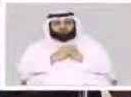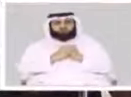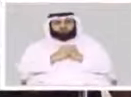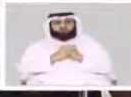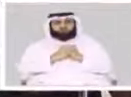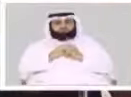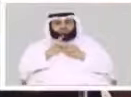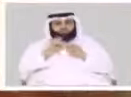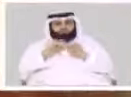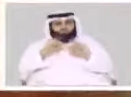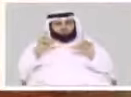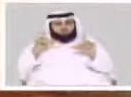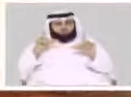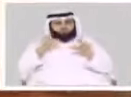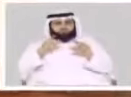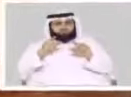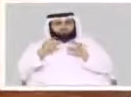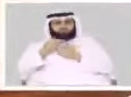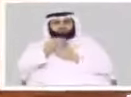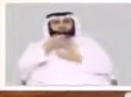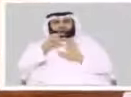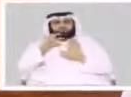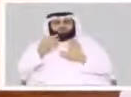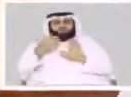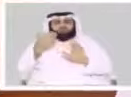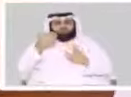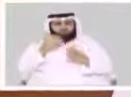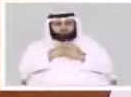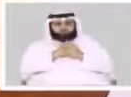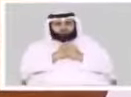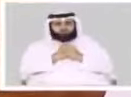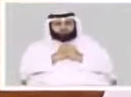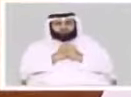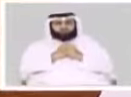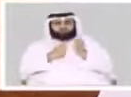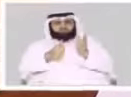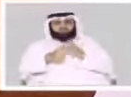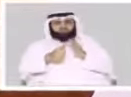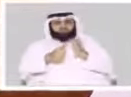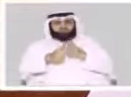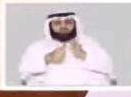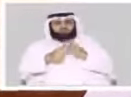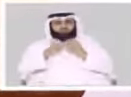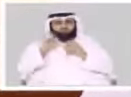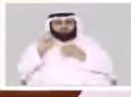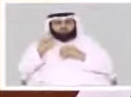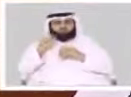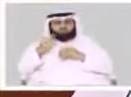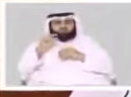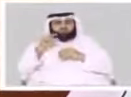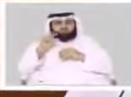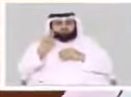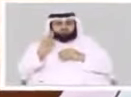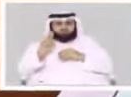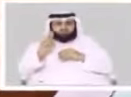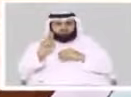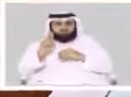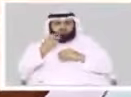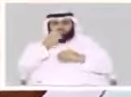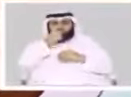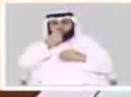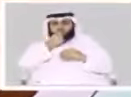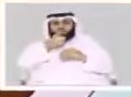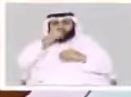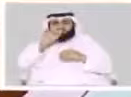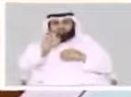أن هذا واضح في السورة في مقامين. المقام الأول في المفردات التي استعملت في آيات هذه